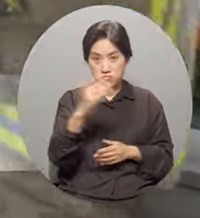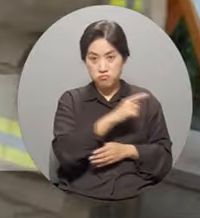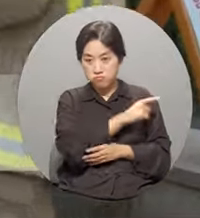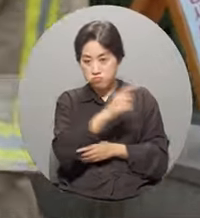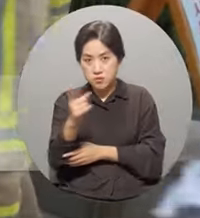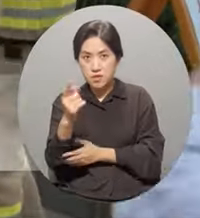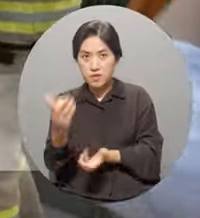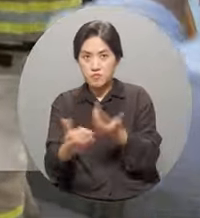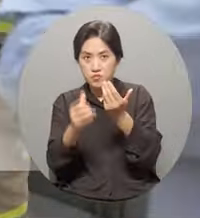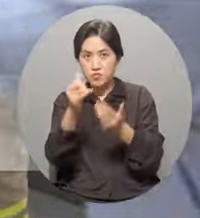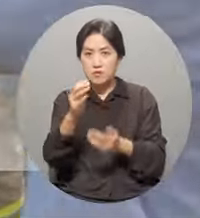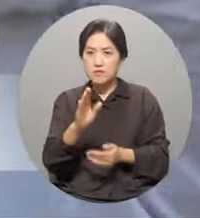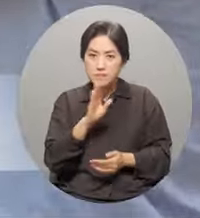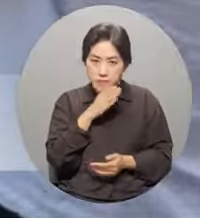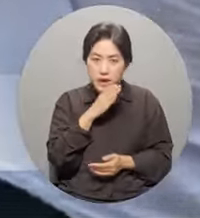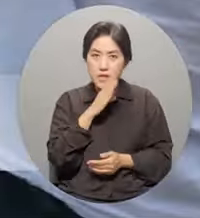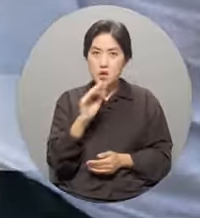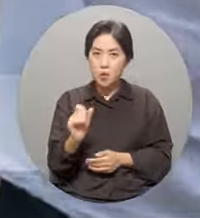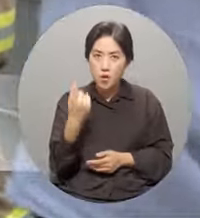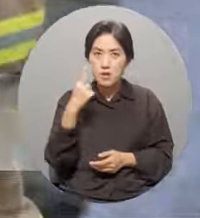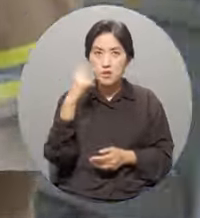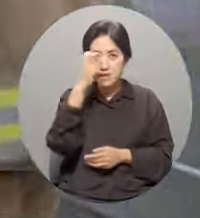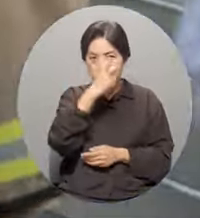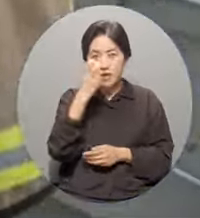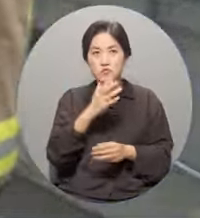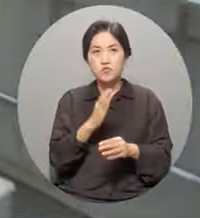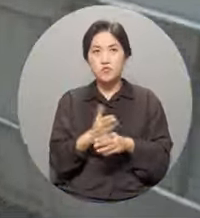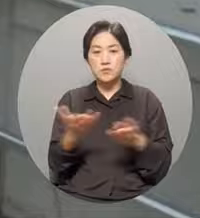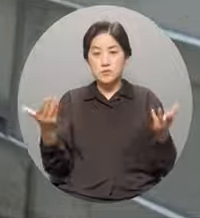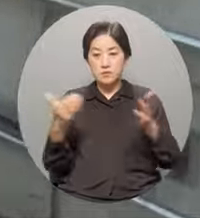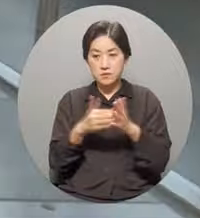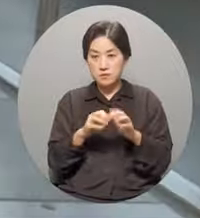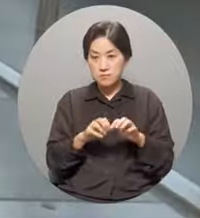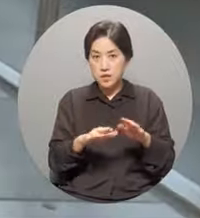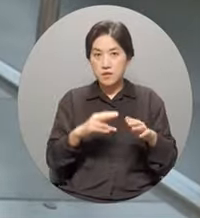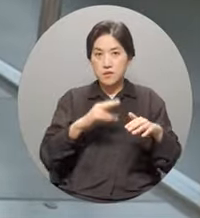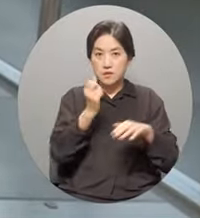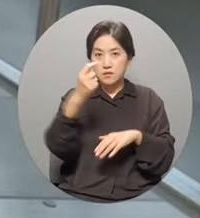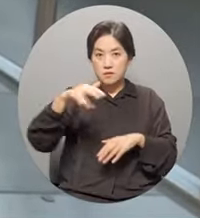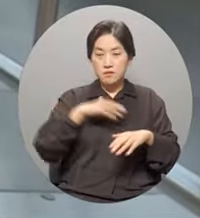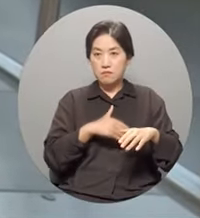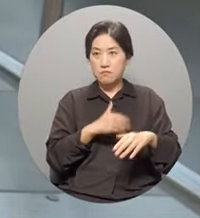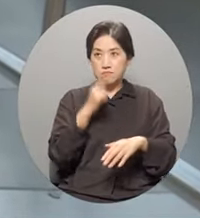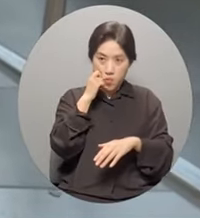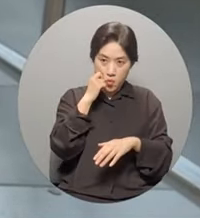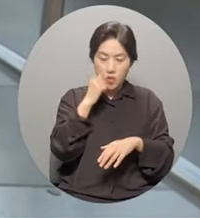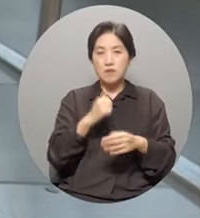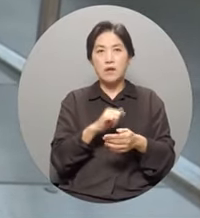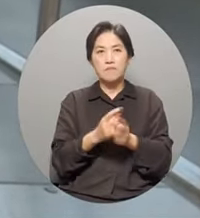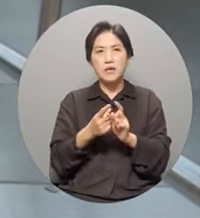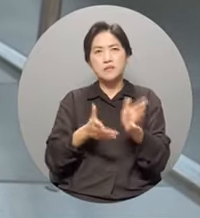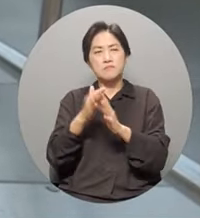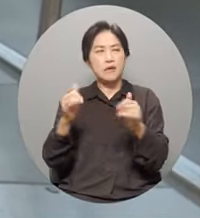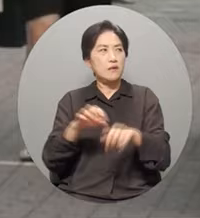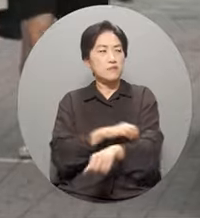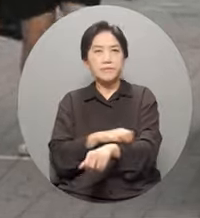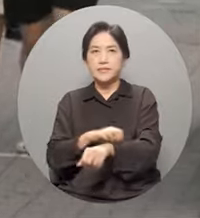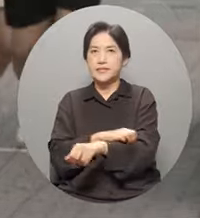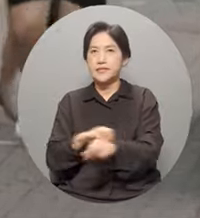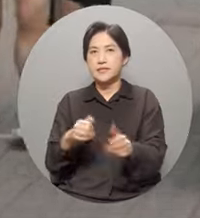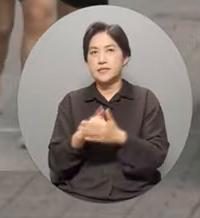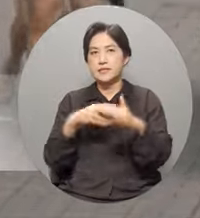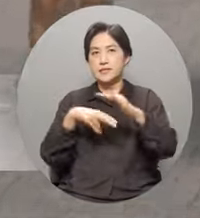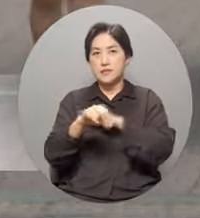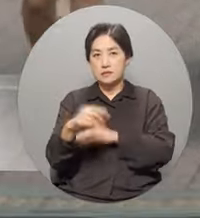화재 여부와 원인 등을 파악 중입니다. 퇴근길에 흑성역이 폐쇄되면서 시민들은 불편을 겪었습니다.